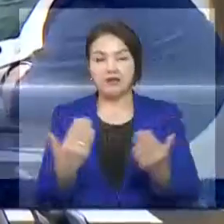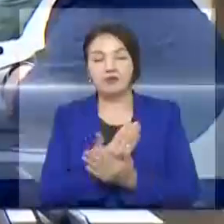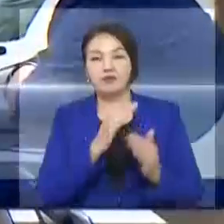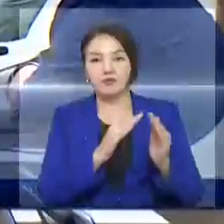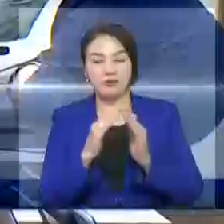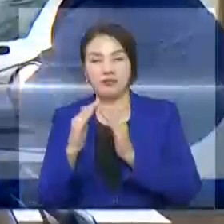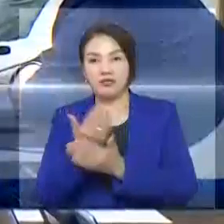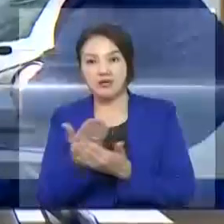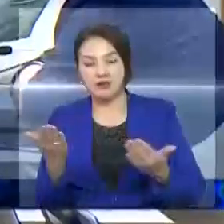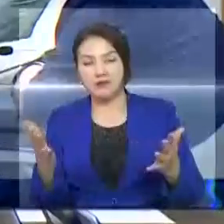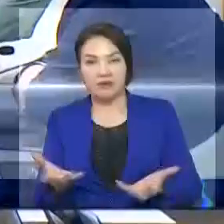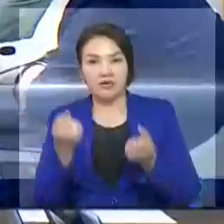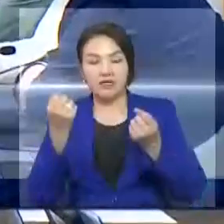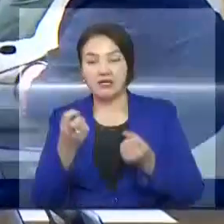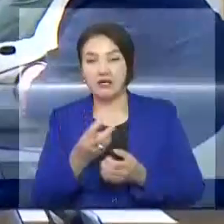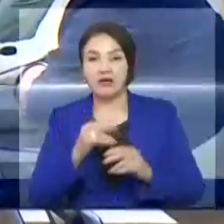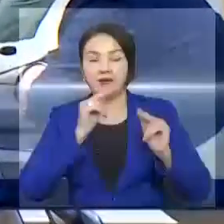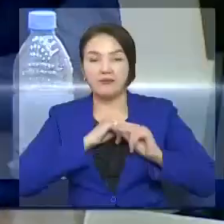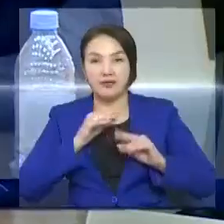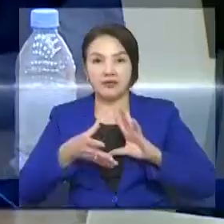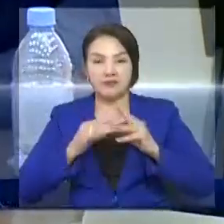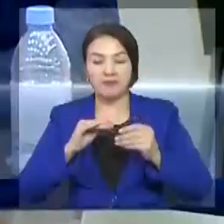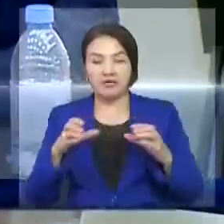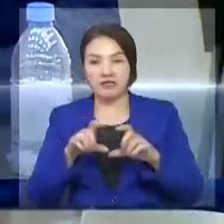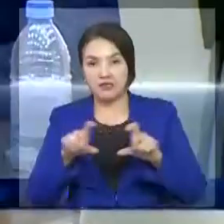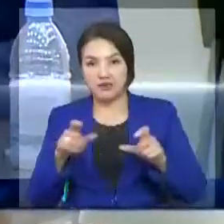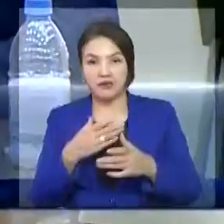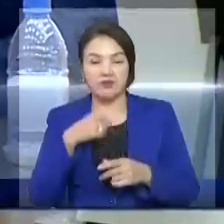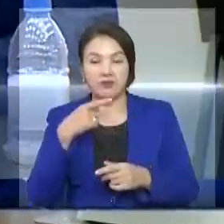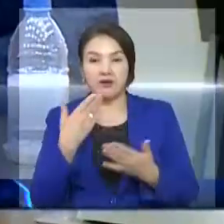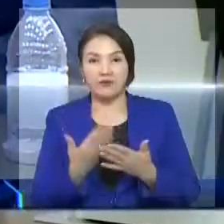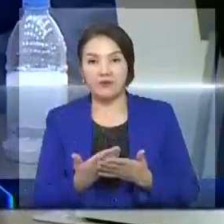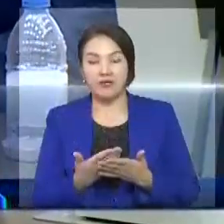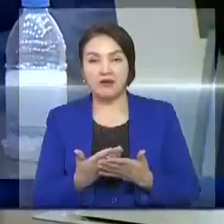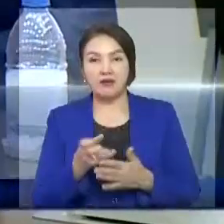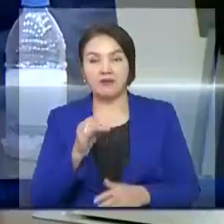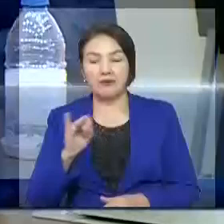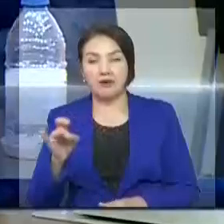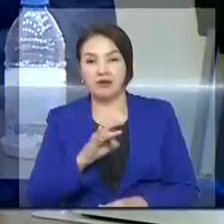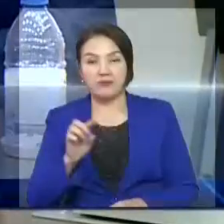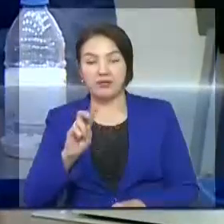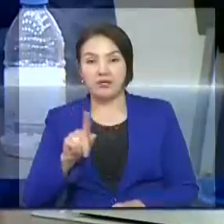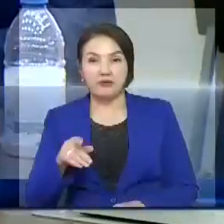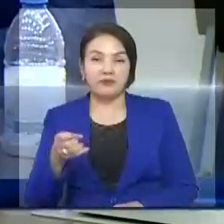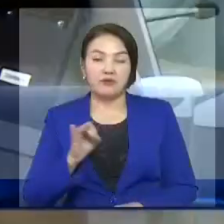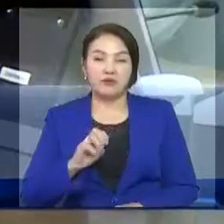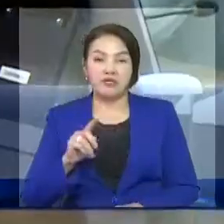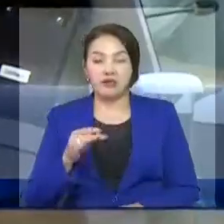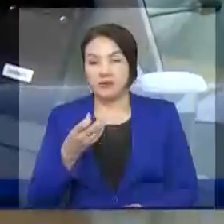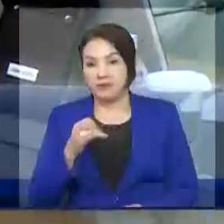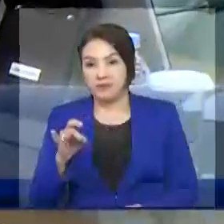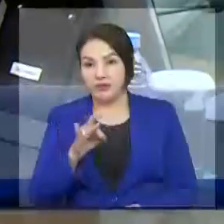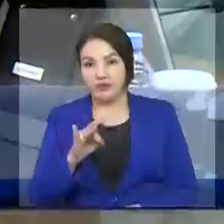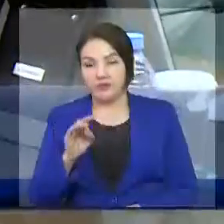домов для них, поддержки аграриев, работу общественных штабов. Отметим, в настоящее время в Айтекибийском, Иргизском, Хабдинском,